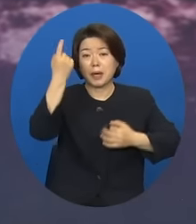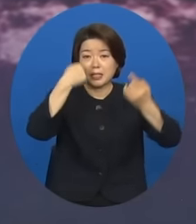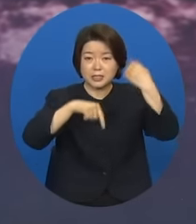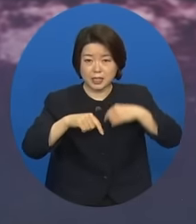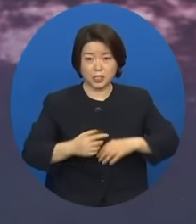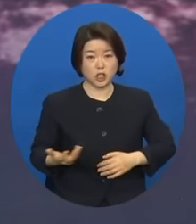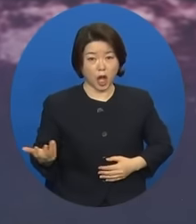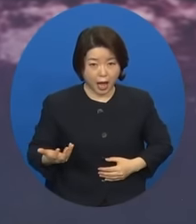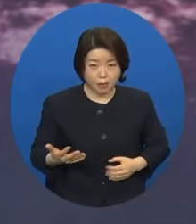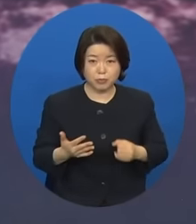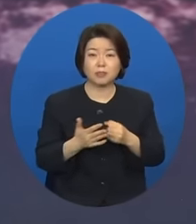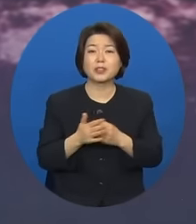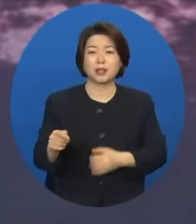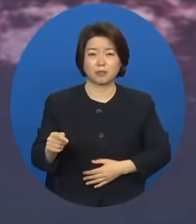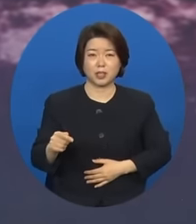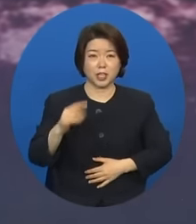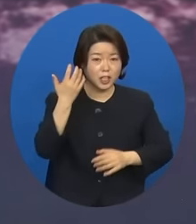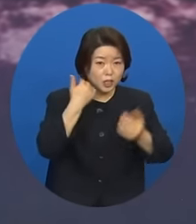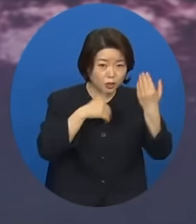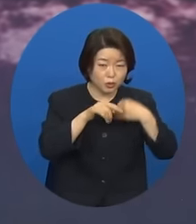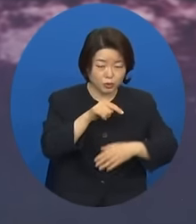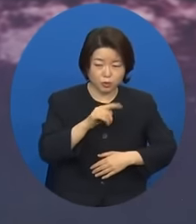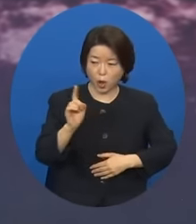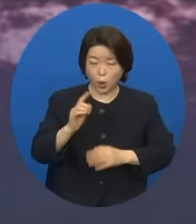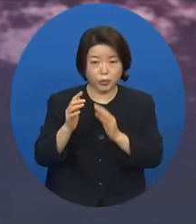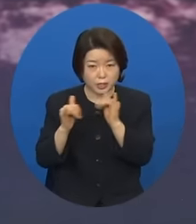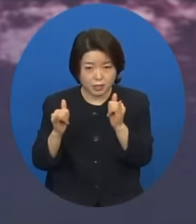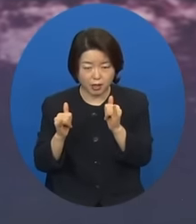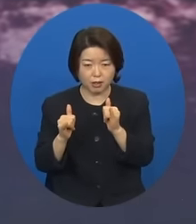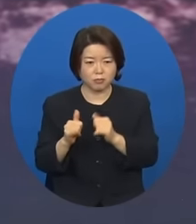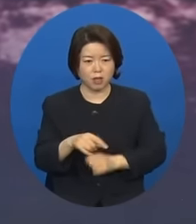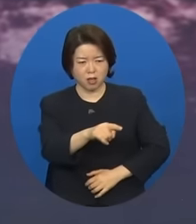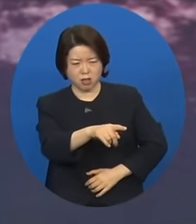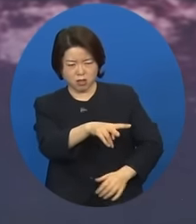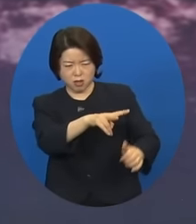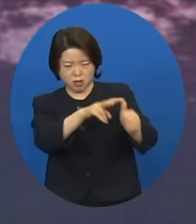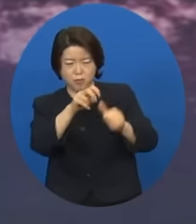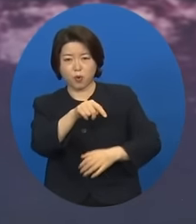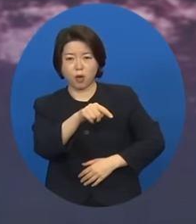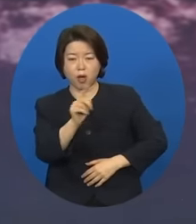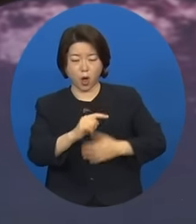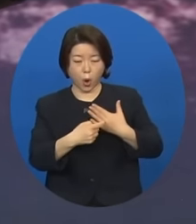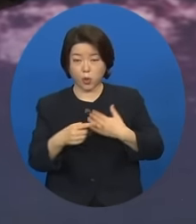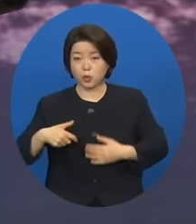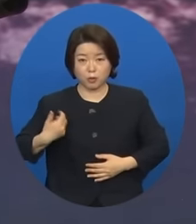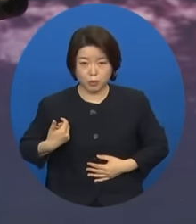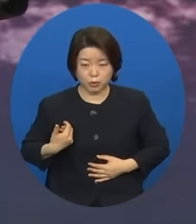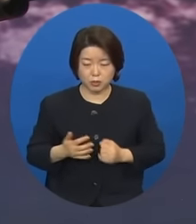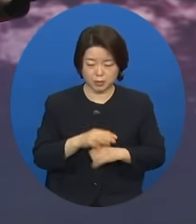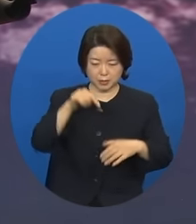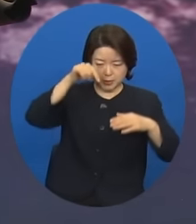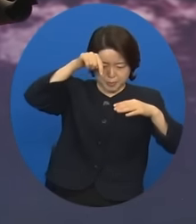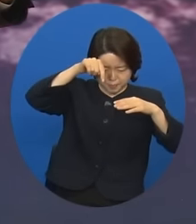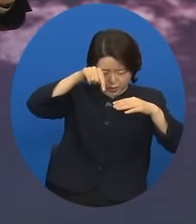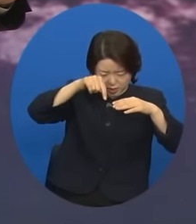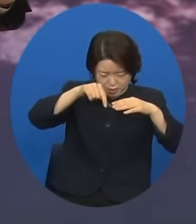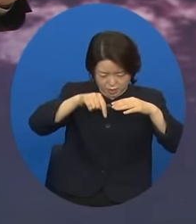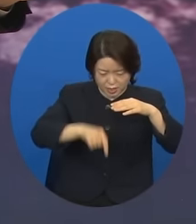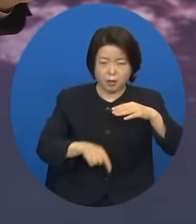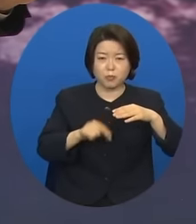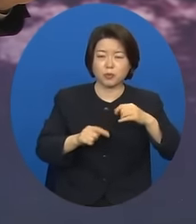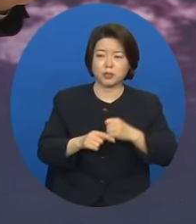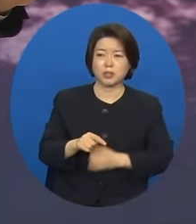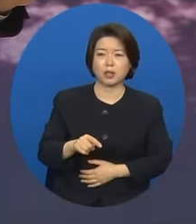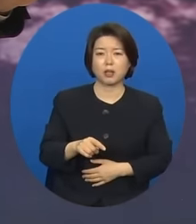때문에 누군가를 어떤 사람은 정말 대놓고 미워하고 어떤 사람은 겉으로 잘 모르지만 속 깊은 곳에서 그를